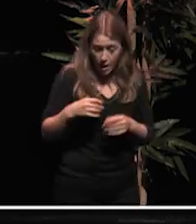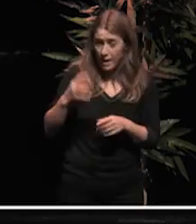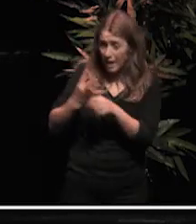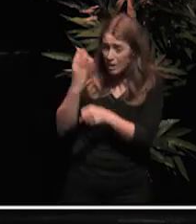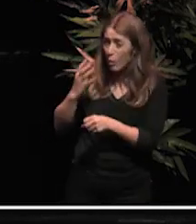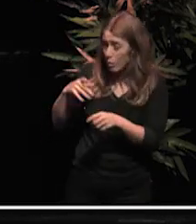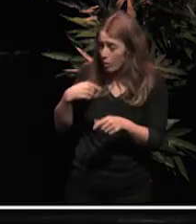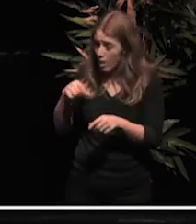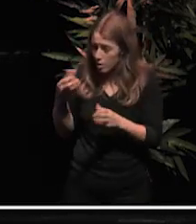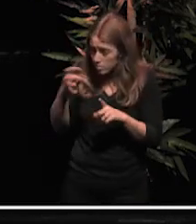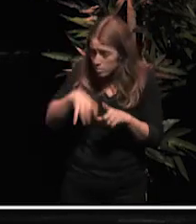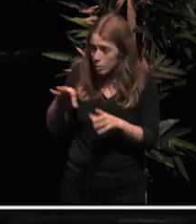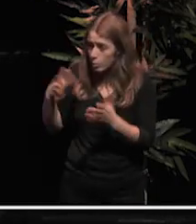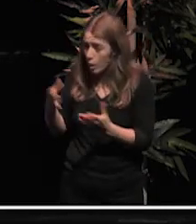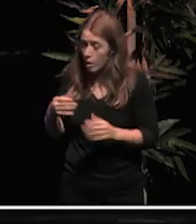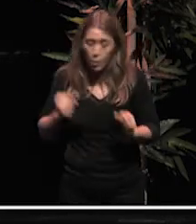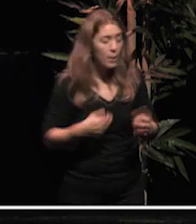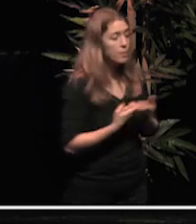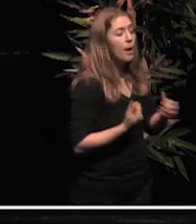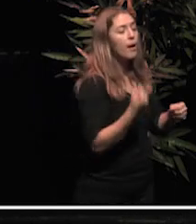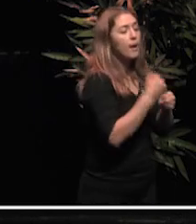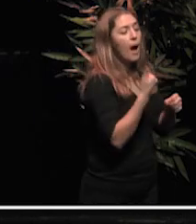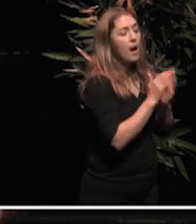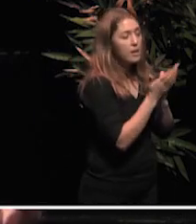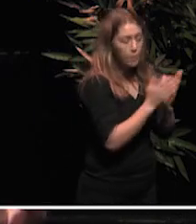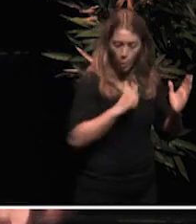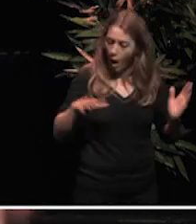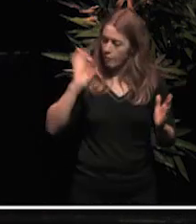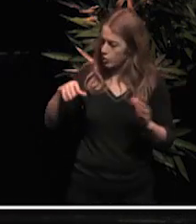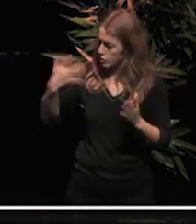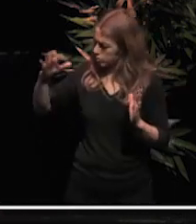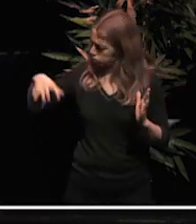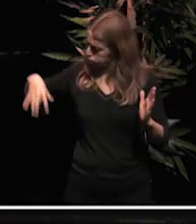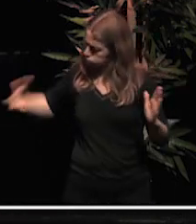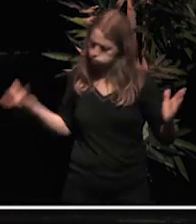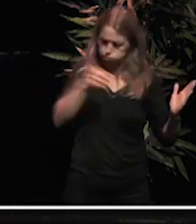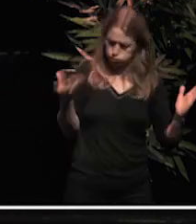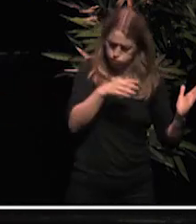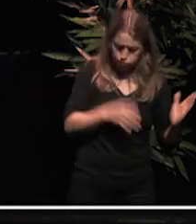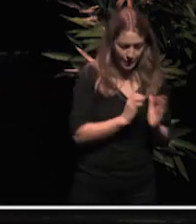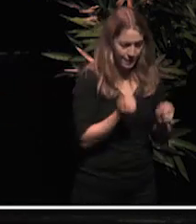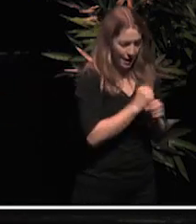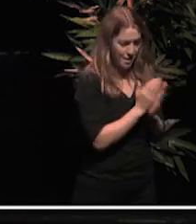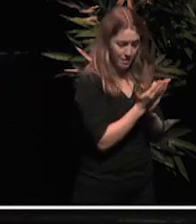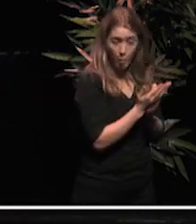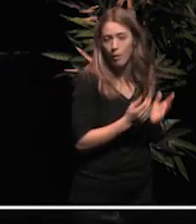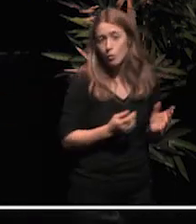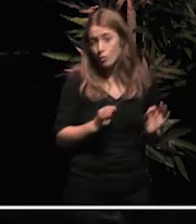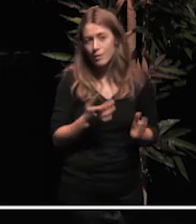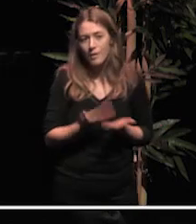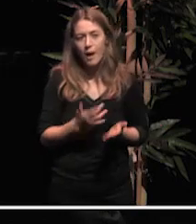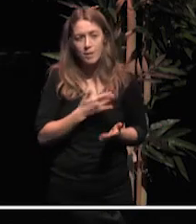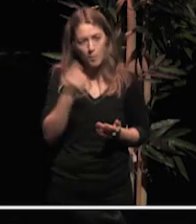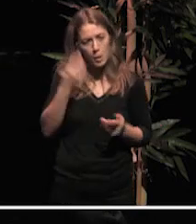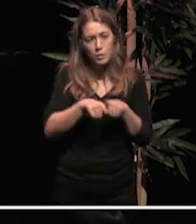va me servir pour un article, un livre, une conférence ou un conseil à des entreprises que je conseille. Donc tout ça, c'est à la fois altruiste et personnel.